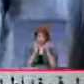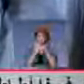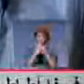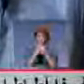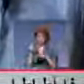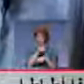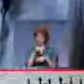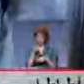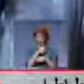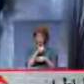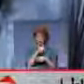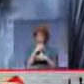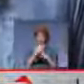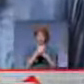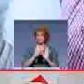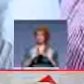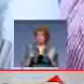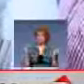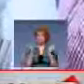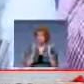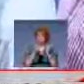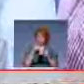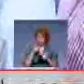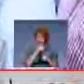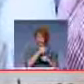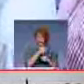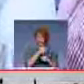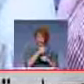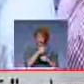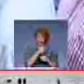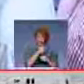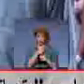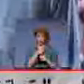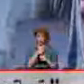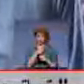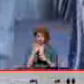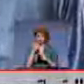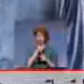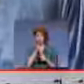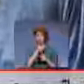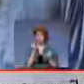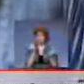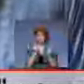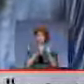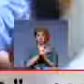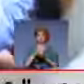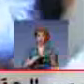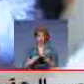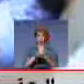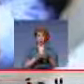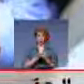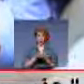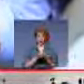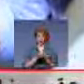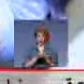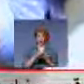اي مبرر او من غير اي اسباب حقيقيه او تستاهل؟ يعني حكايه ما تستاهلش فجاه لقيتي الموضوع كبر وبقت مشكله كبيره؟